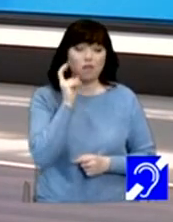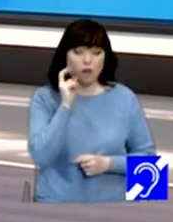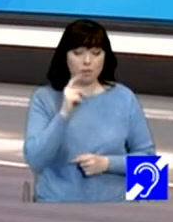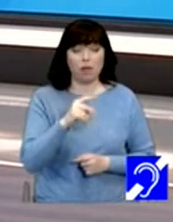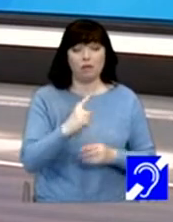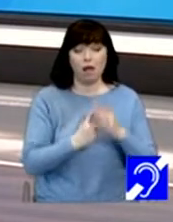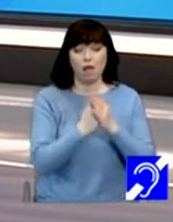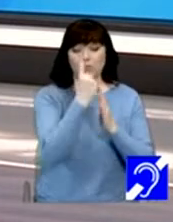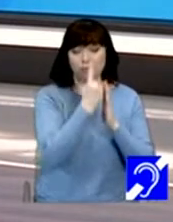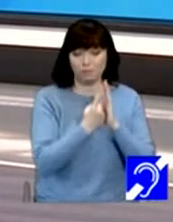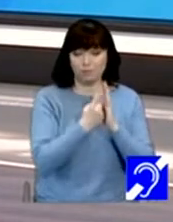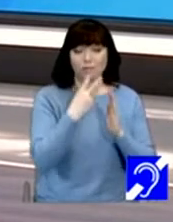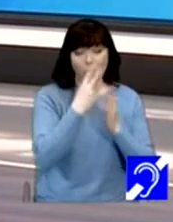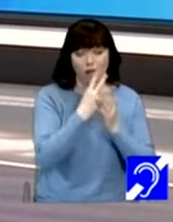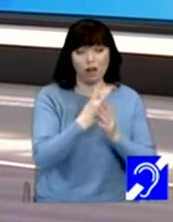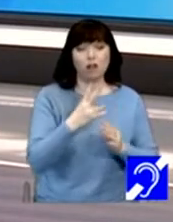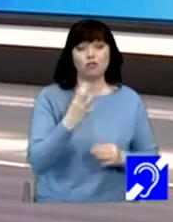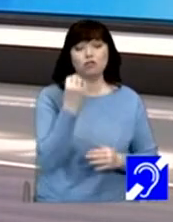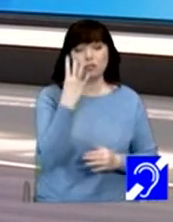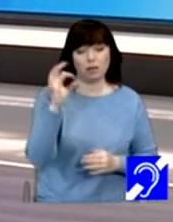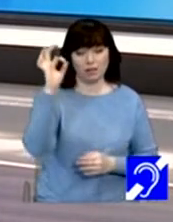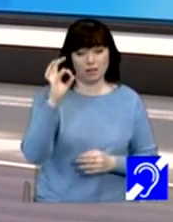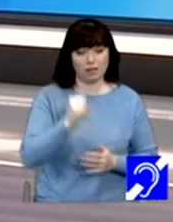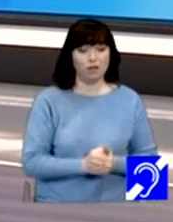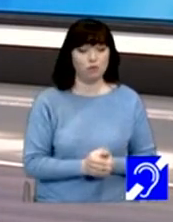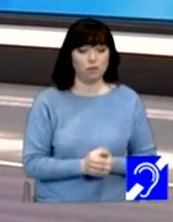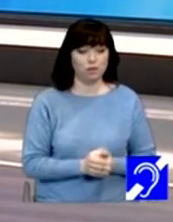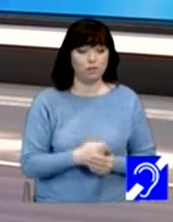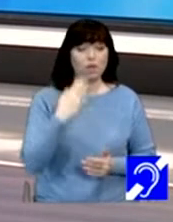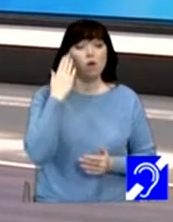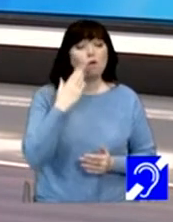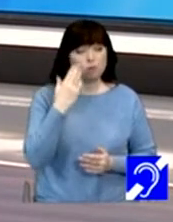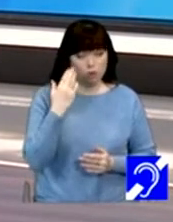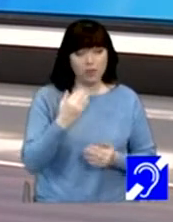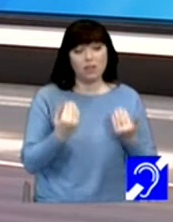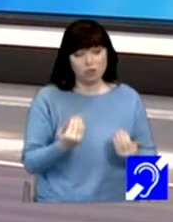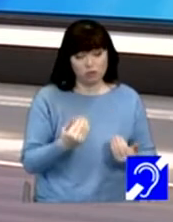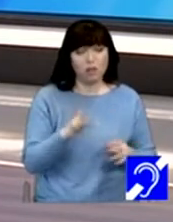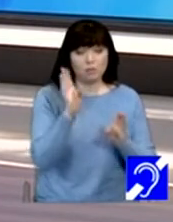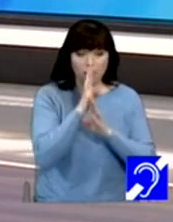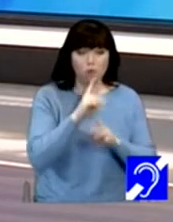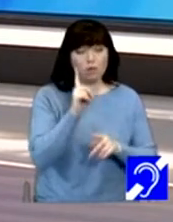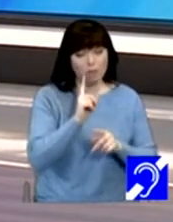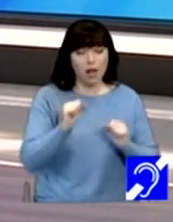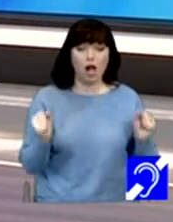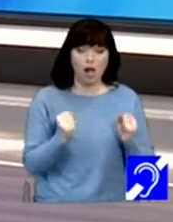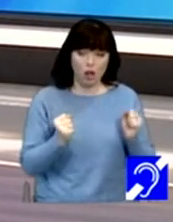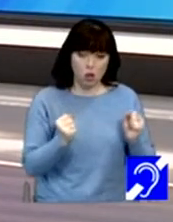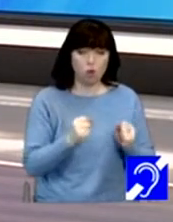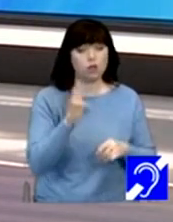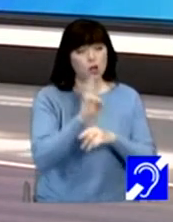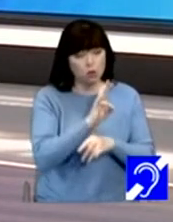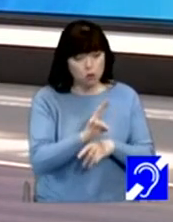din termometre va indica o maximă de 14 grade. În România, momentan, vremea rămâne deosebit de rece noaptea și